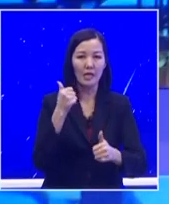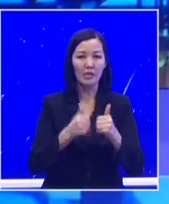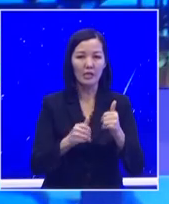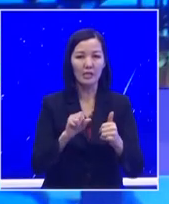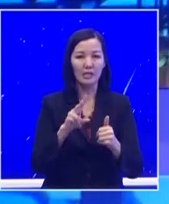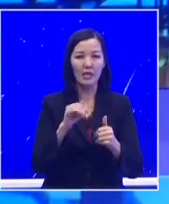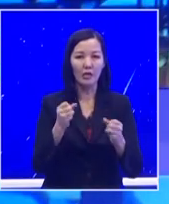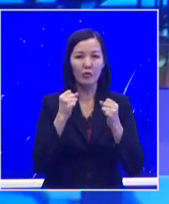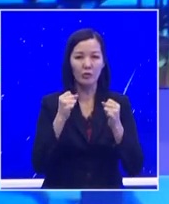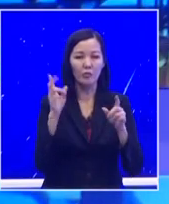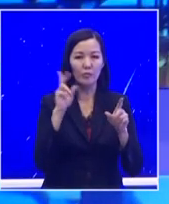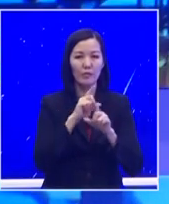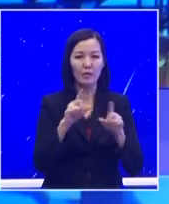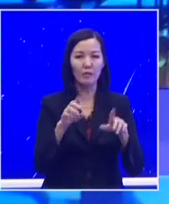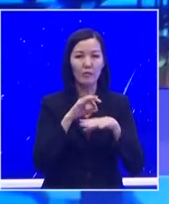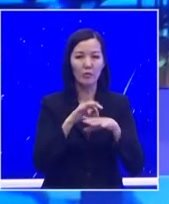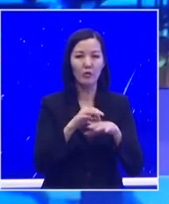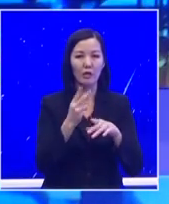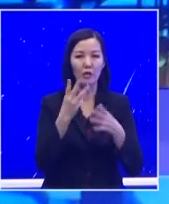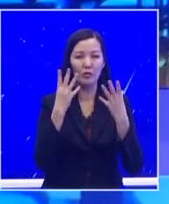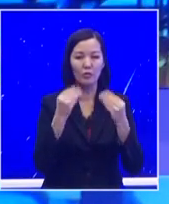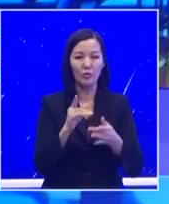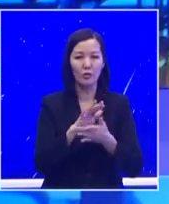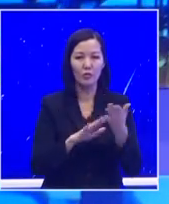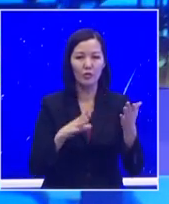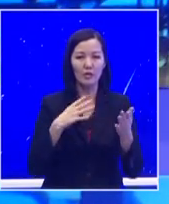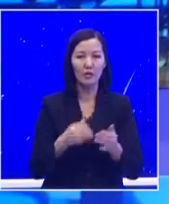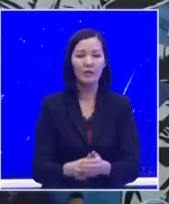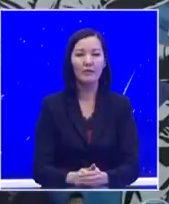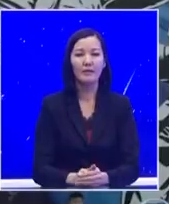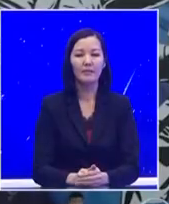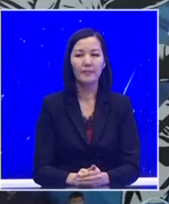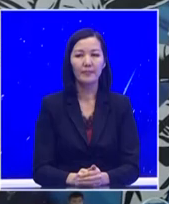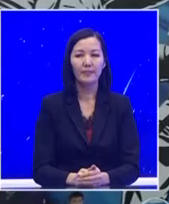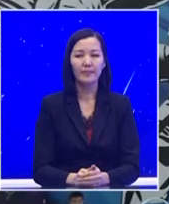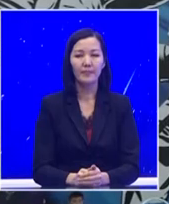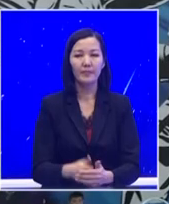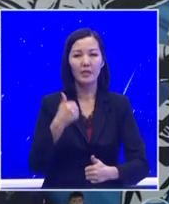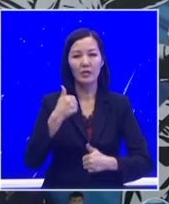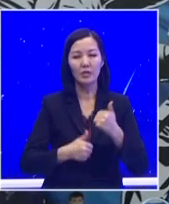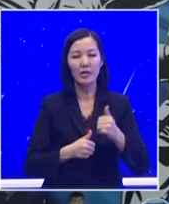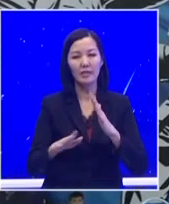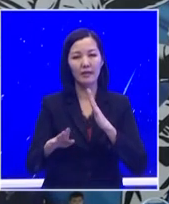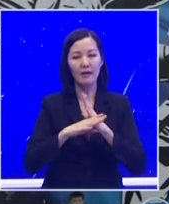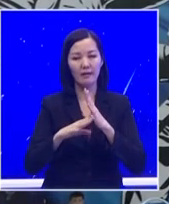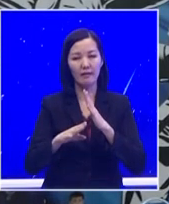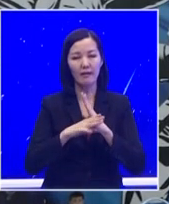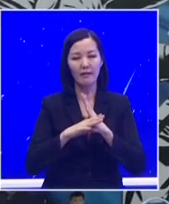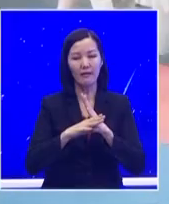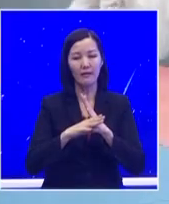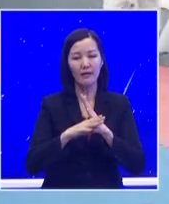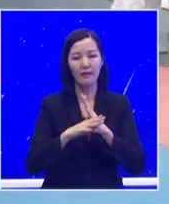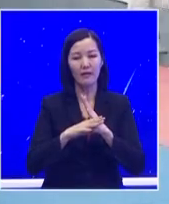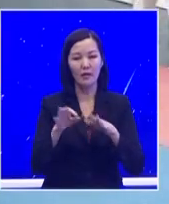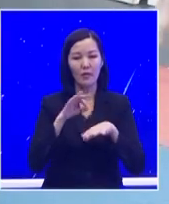Жарыс Алатау спорт мектебінде ұйымдастырылып, екі күнге созылған. Жар шығыш жекпе-жек өнерінің Кюкушинкай карате